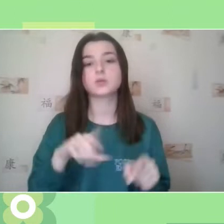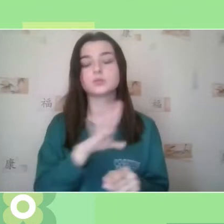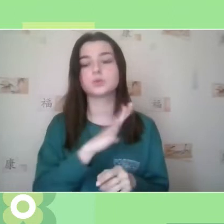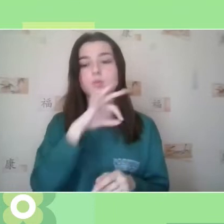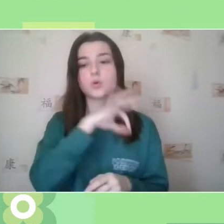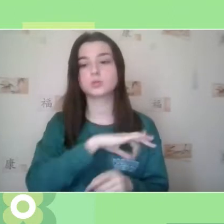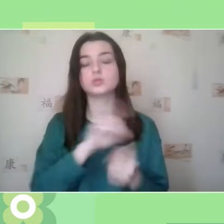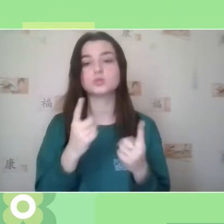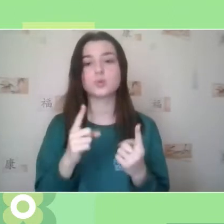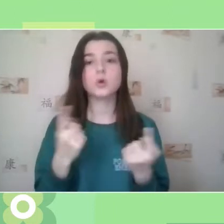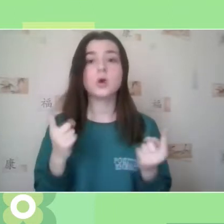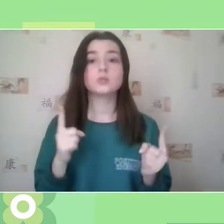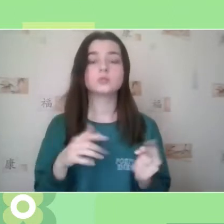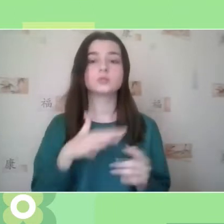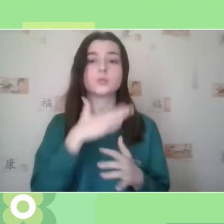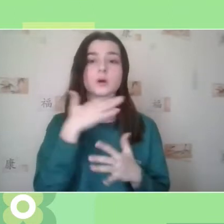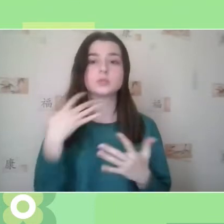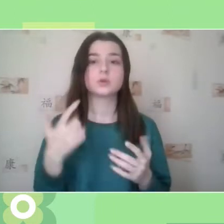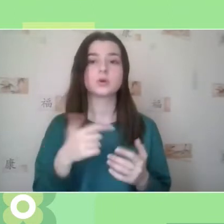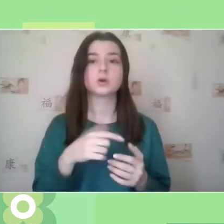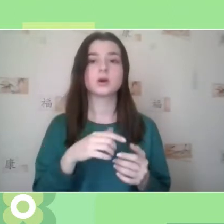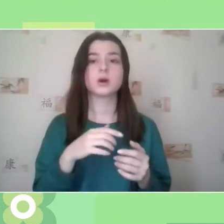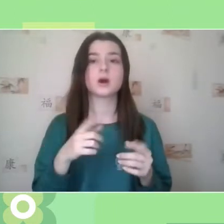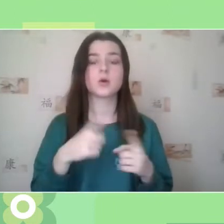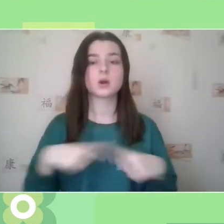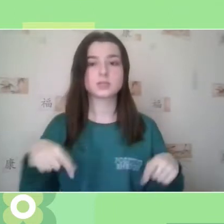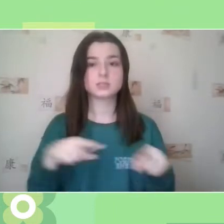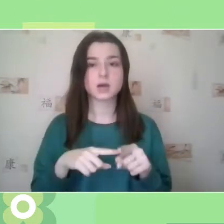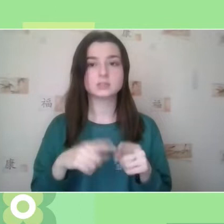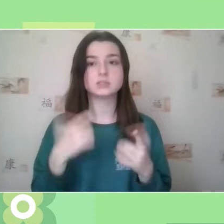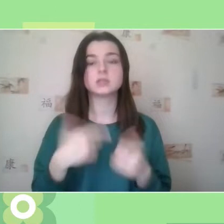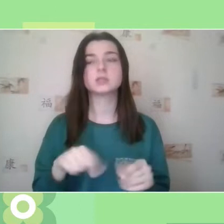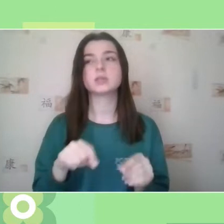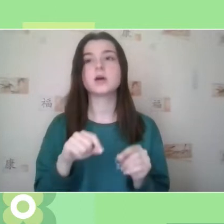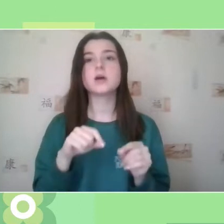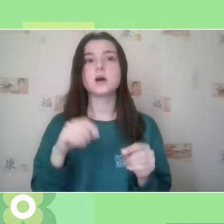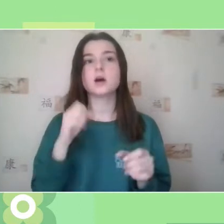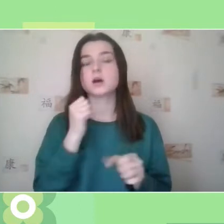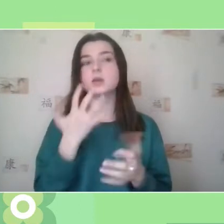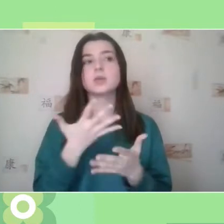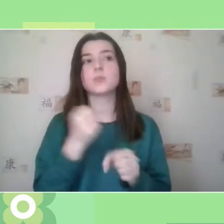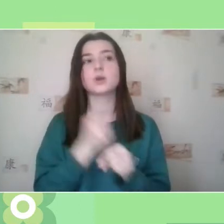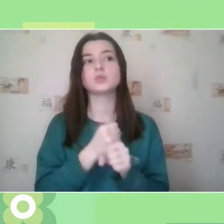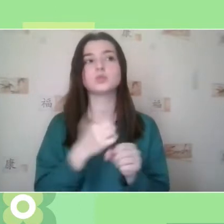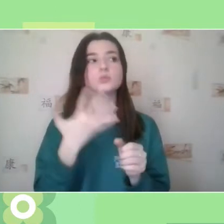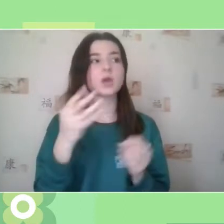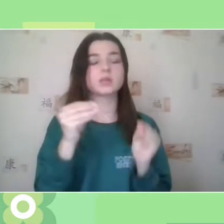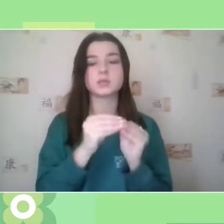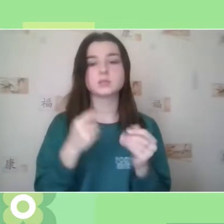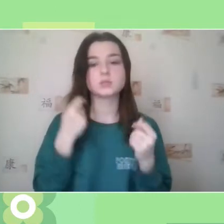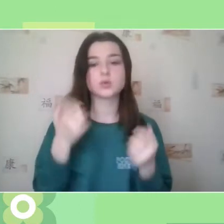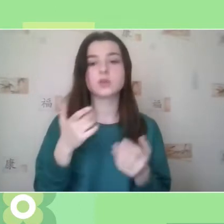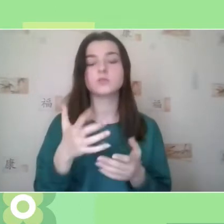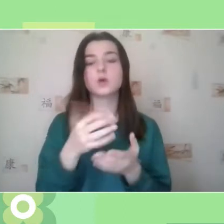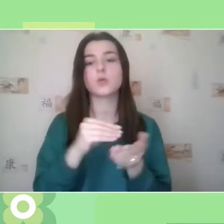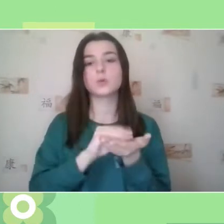Чому? Тому що у багатьох громадських організацій, які особливо працюють 3, 5, деякі 10 років, накопичилися певні